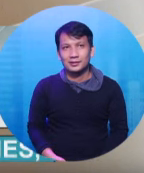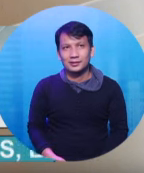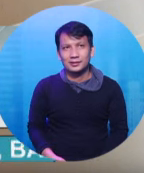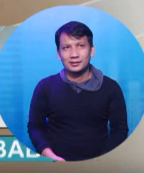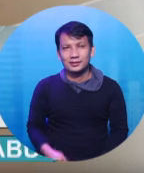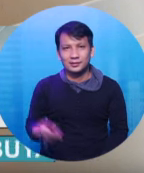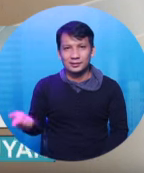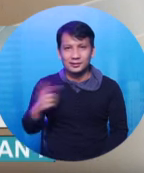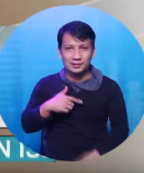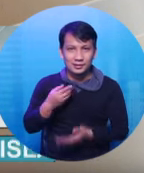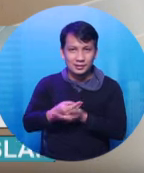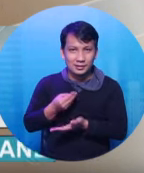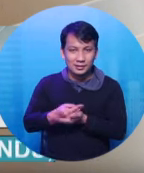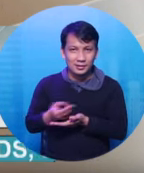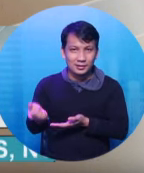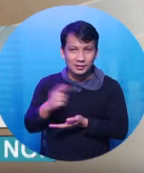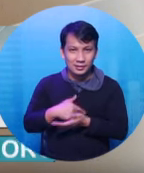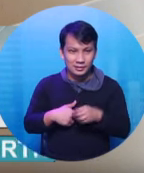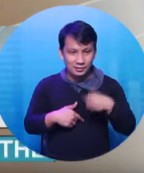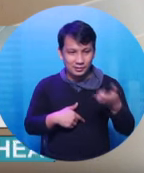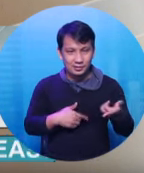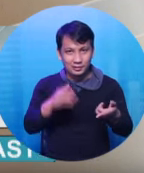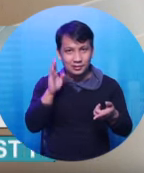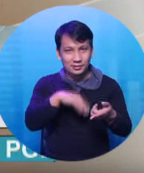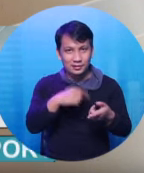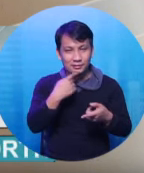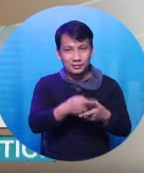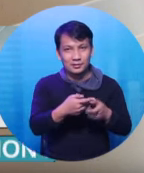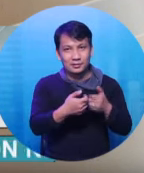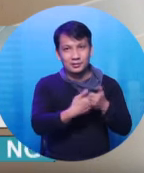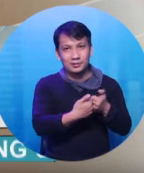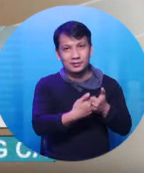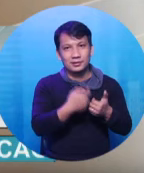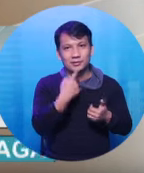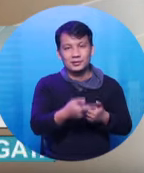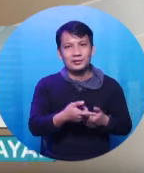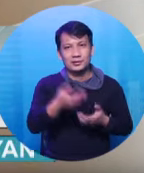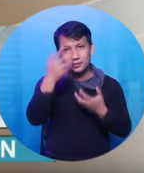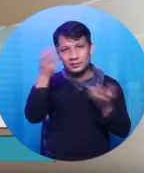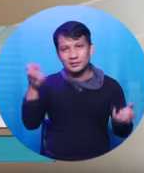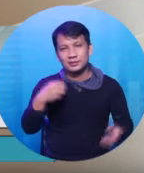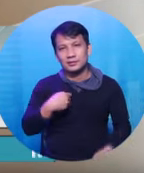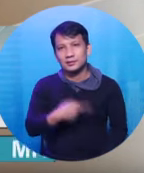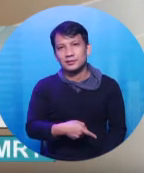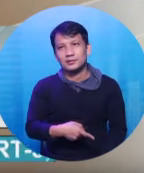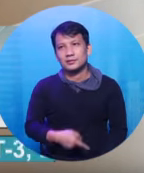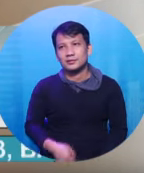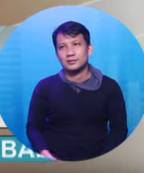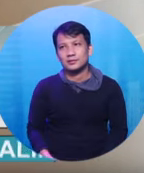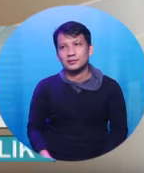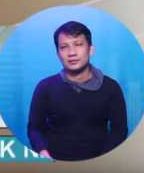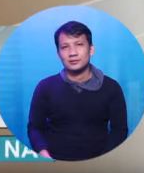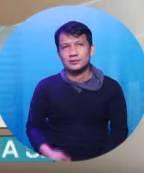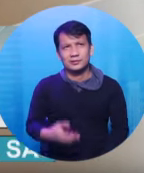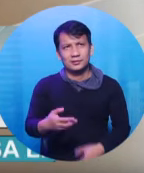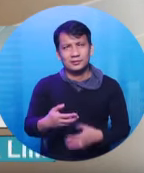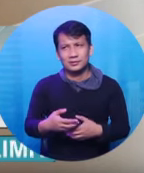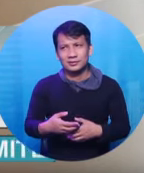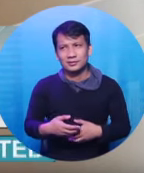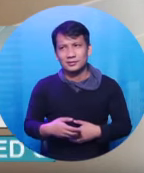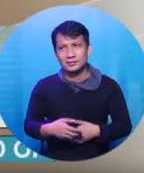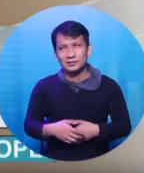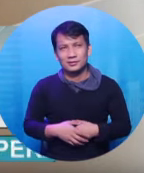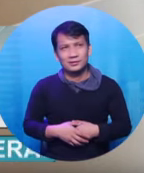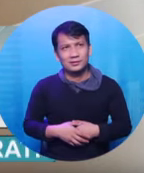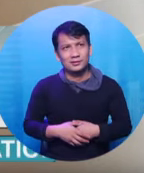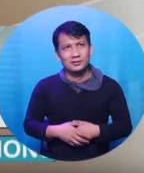pera sa kanya. Tapos yung kapatid ko po, kinarelasyon niya. Kaya yun ang nangyari, na walang po ako ng ano. Tapos hindi ko naman